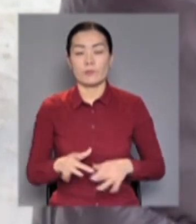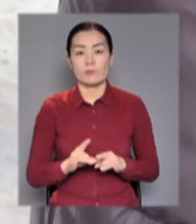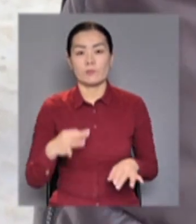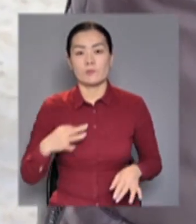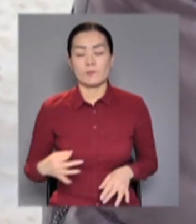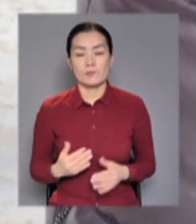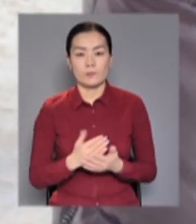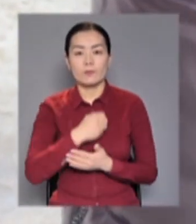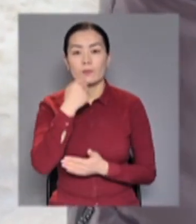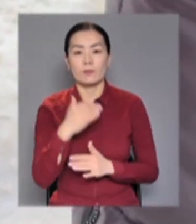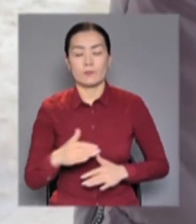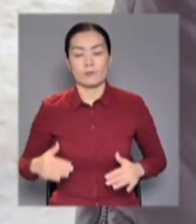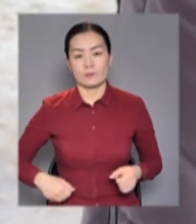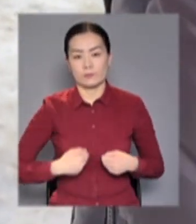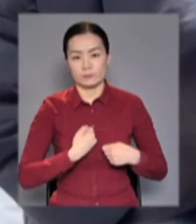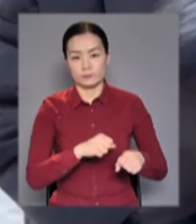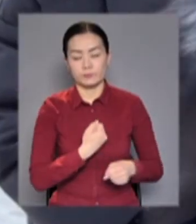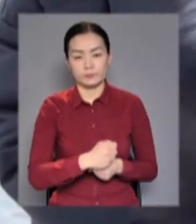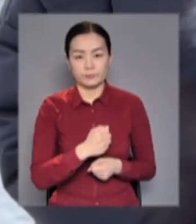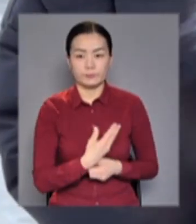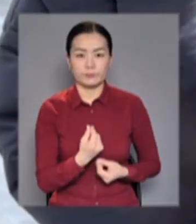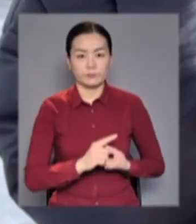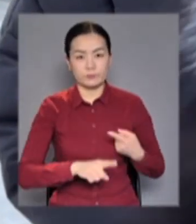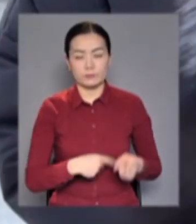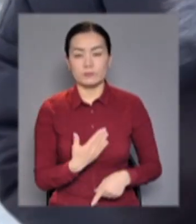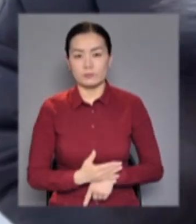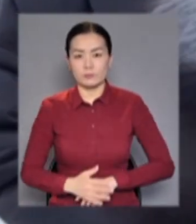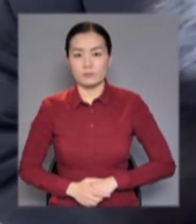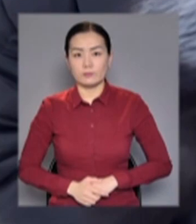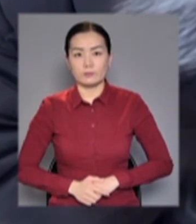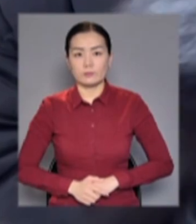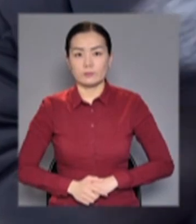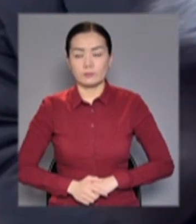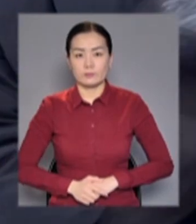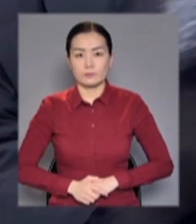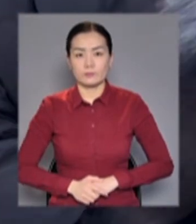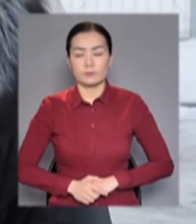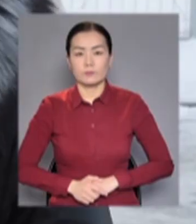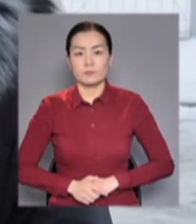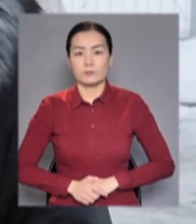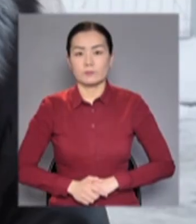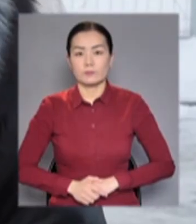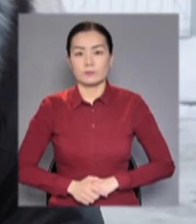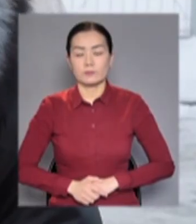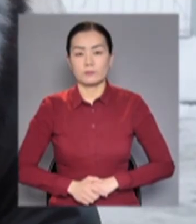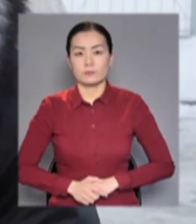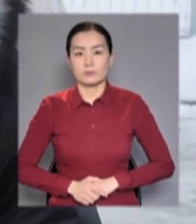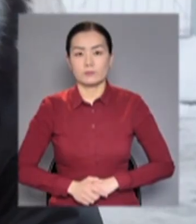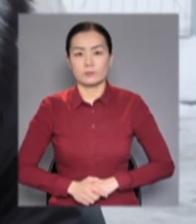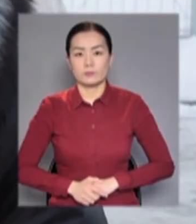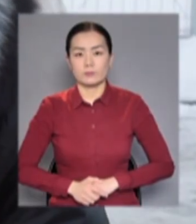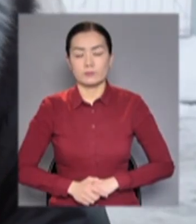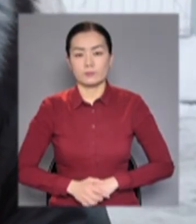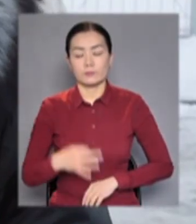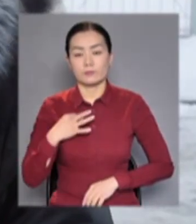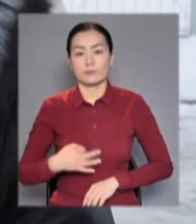ұлына жоғары сыныптың балалары күн көрсетпей ақша бермесе соққыға жығады екен. Кеше балам деген бет-аузы қан-қан болып